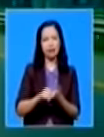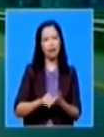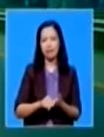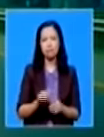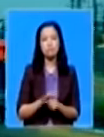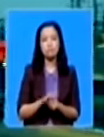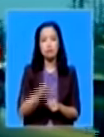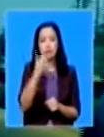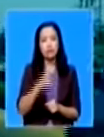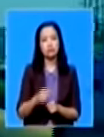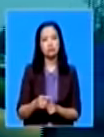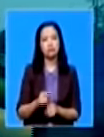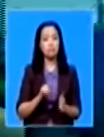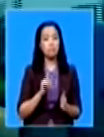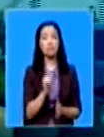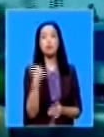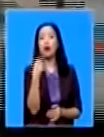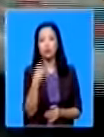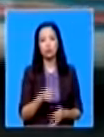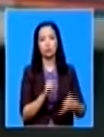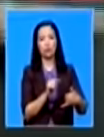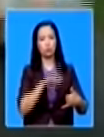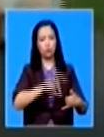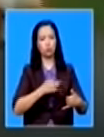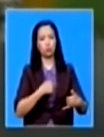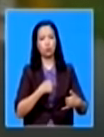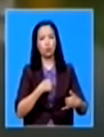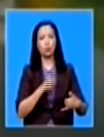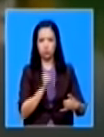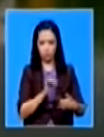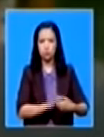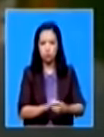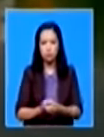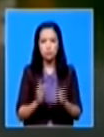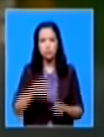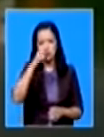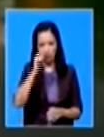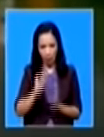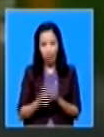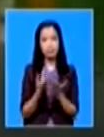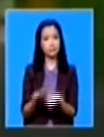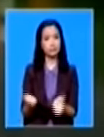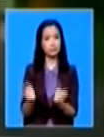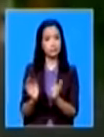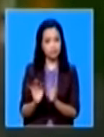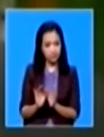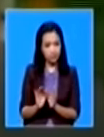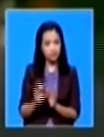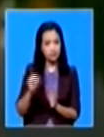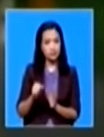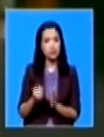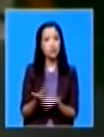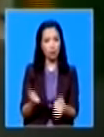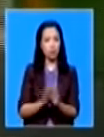ราะมันแก้ที่ปลายเหตุต ้ นเหตุมันอยู่ที่จิตสำนึกมันอยู่ที่คนไทยทุกคนเนี่ยต้องร่วมกันจะเริ่มจากครอบครัวใช่ไหมสถาบันครอบ